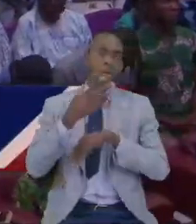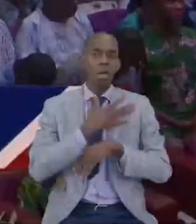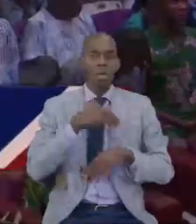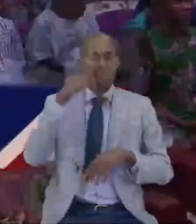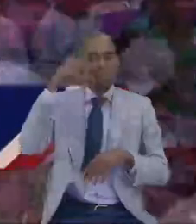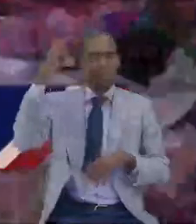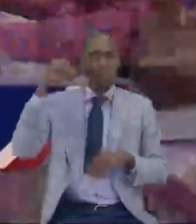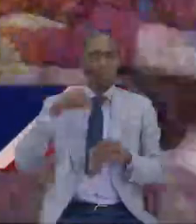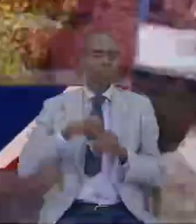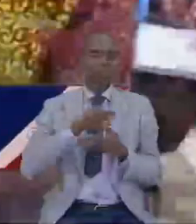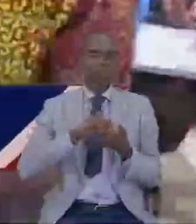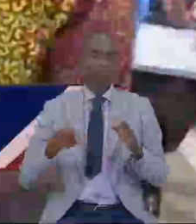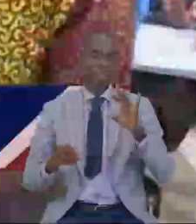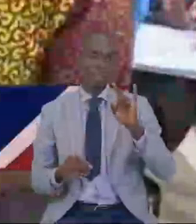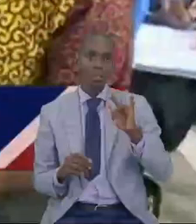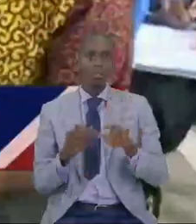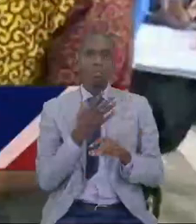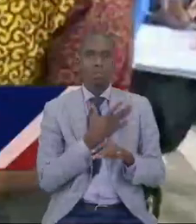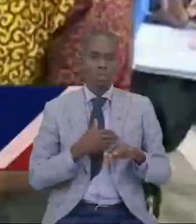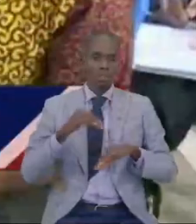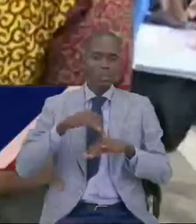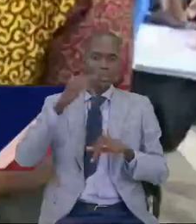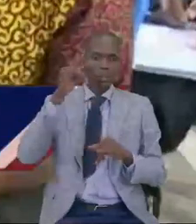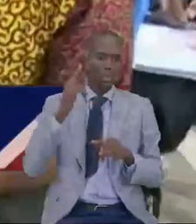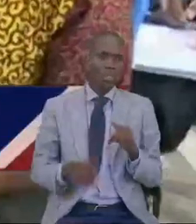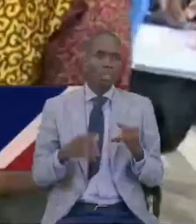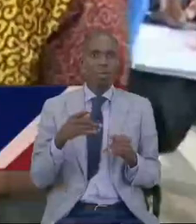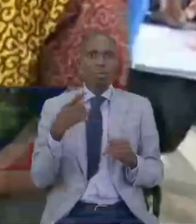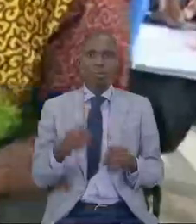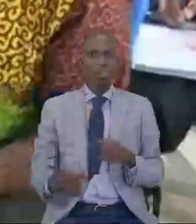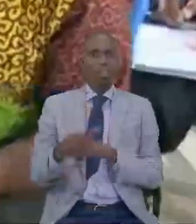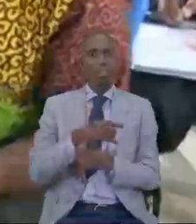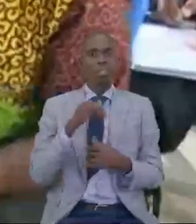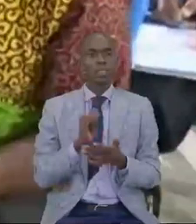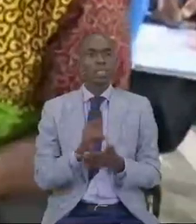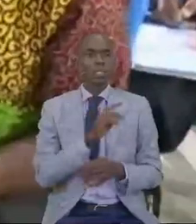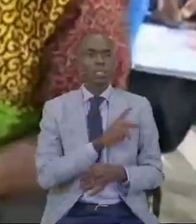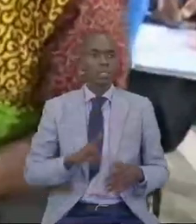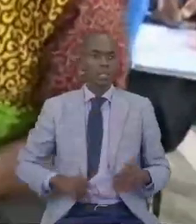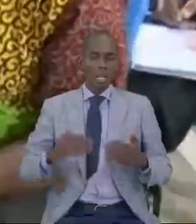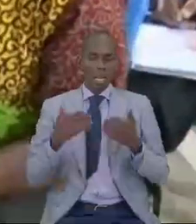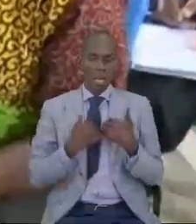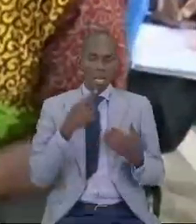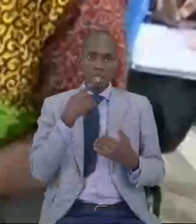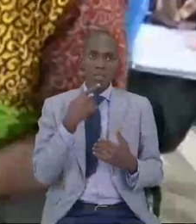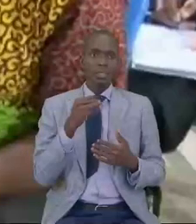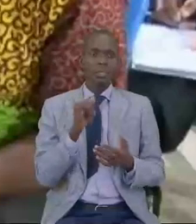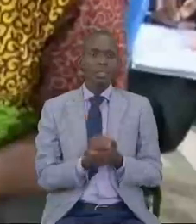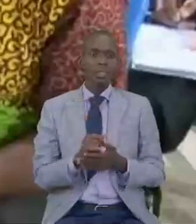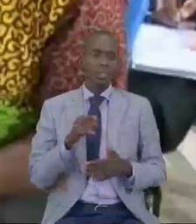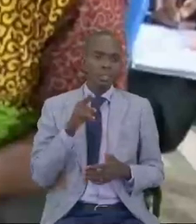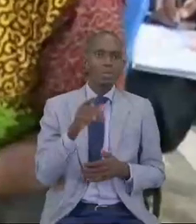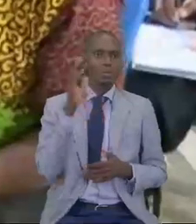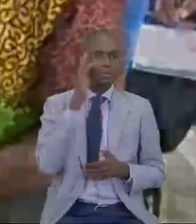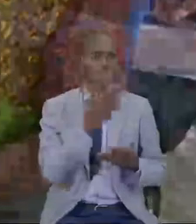Verset 18. Au thème fixé par le roi pour qu'on les lui amena, le chef des eunuques les présenta